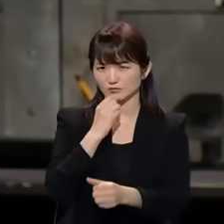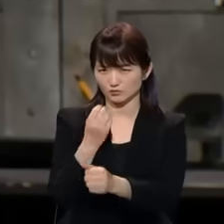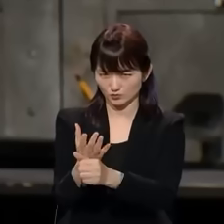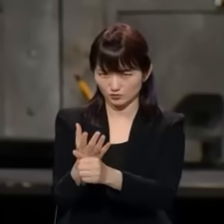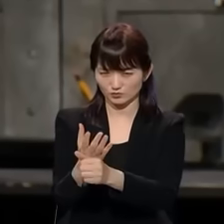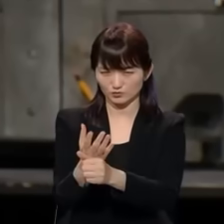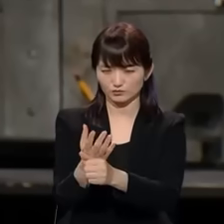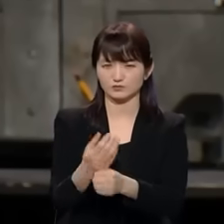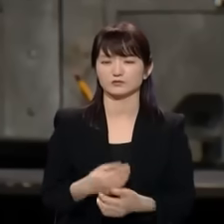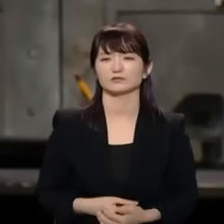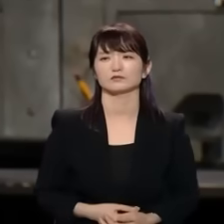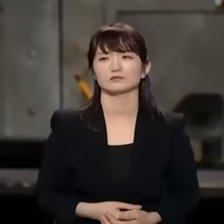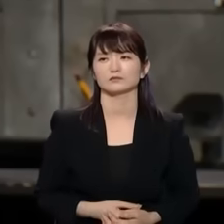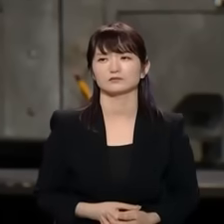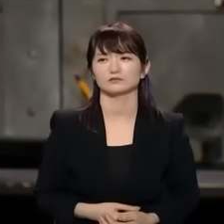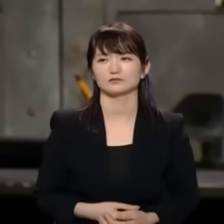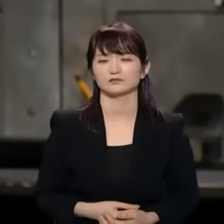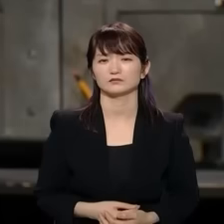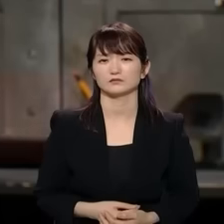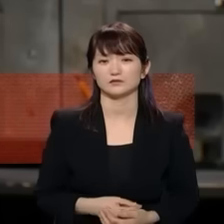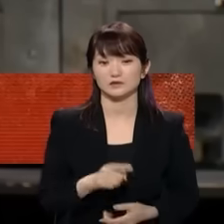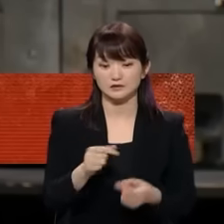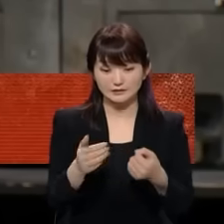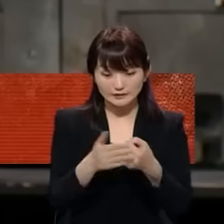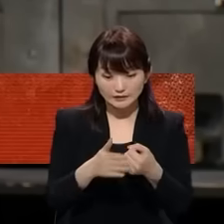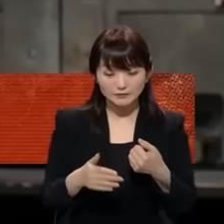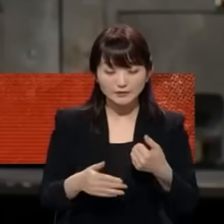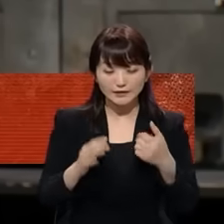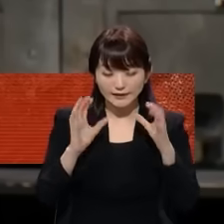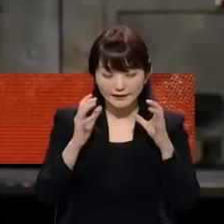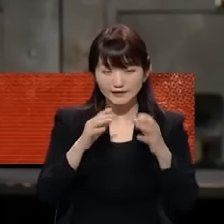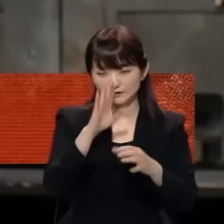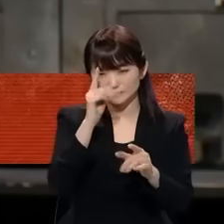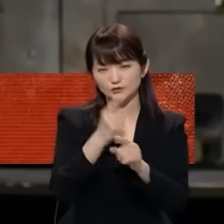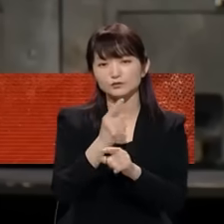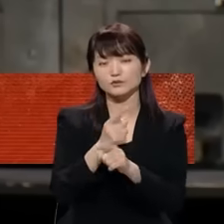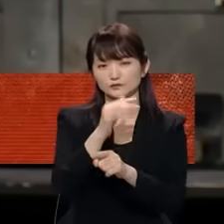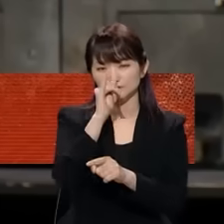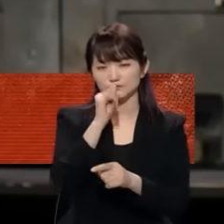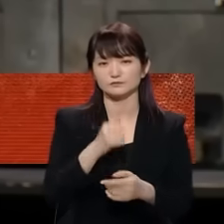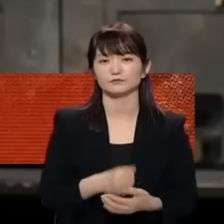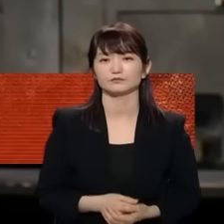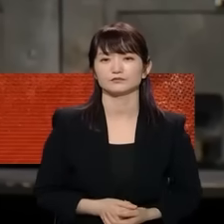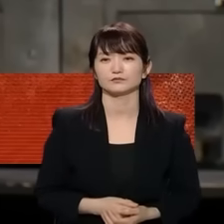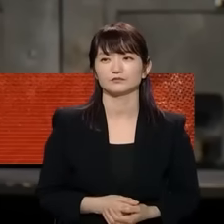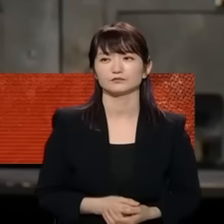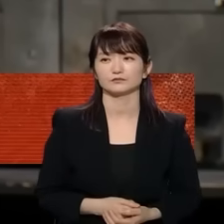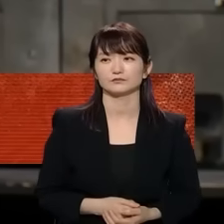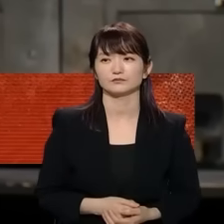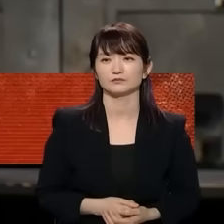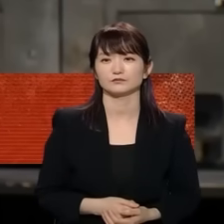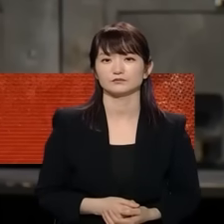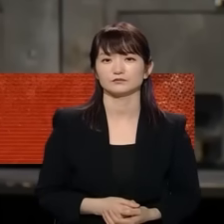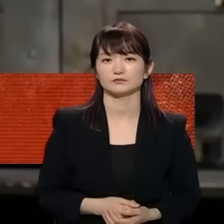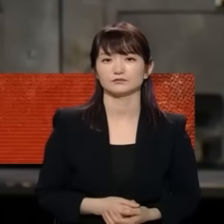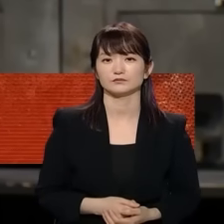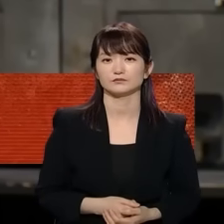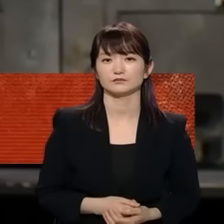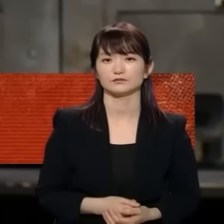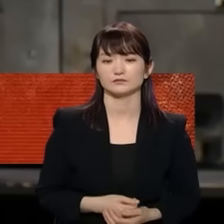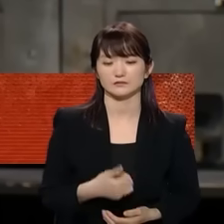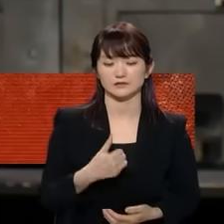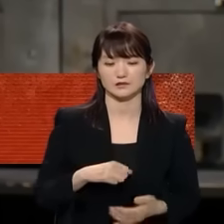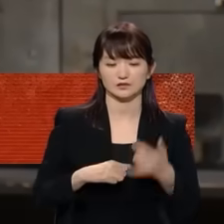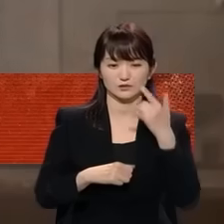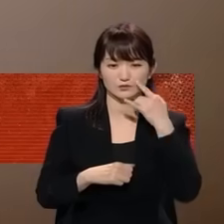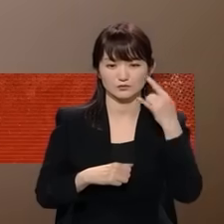이 학부모를. 예. 이제 그래야 아이가 치료할 길이 생기는 거거든요. 사실 혹시 뭐 이 아이의 부모님도 지금 이 방송을 보고 계실